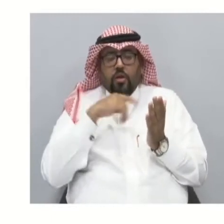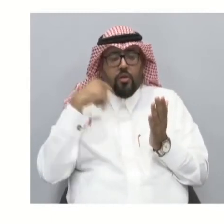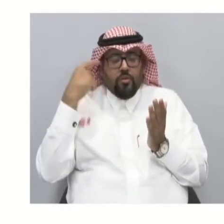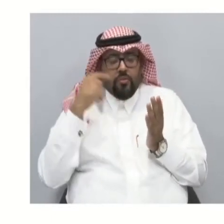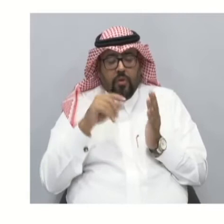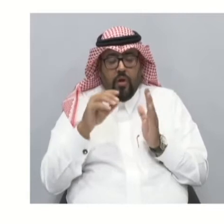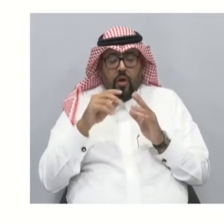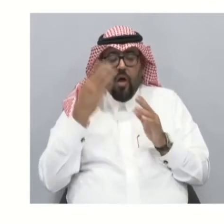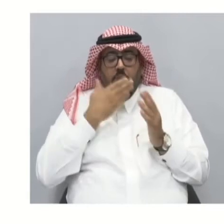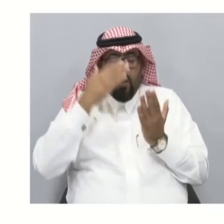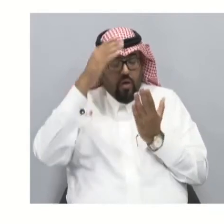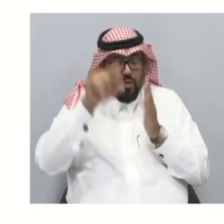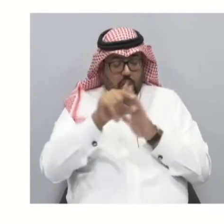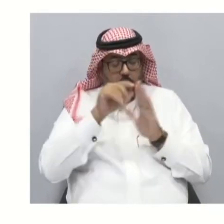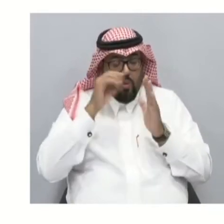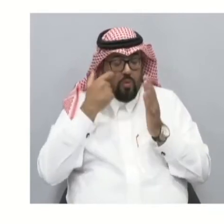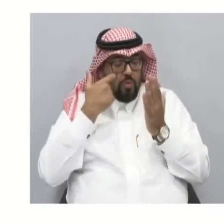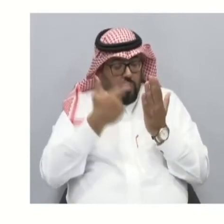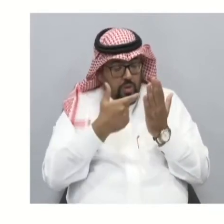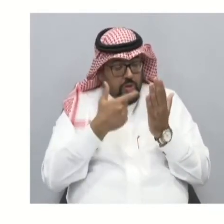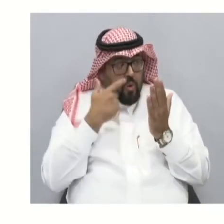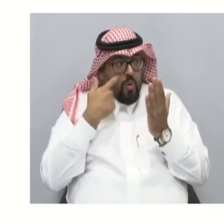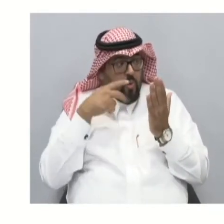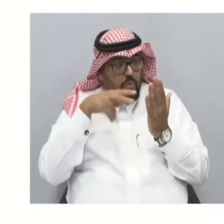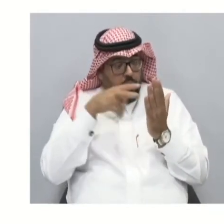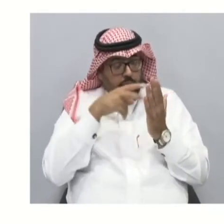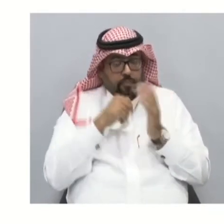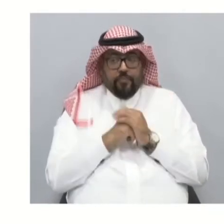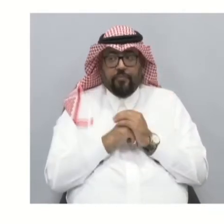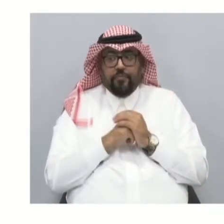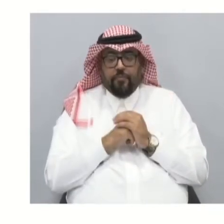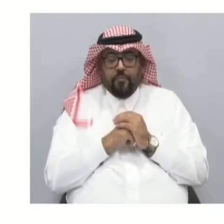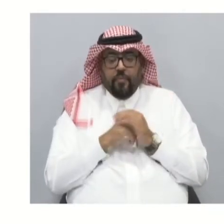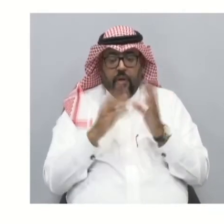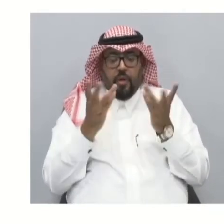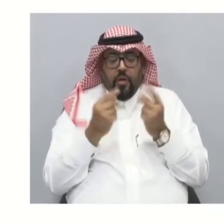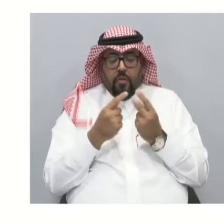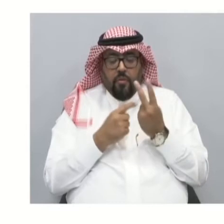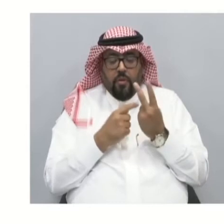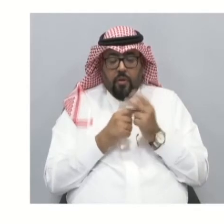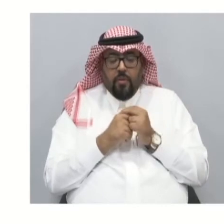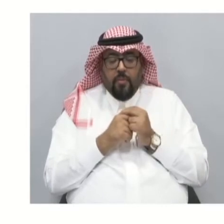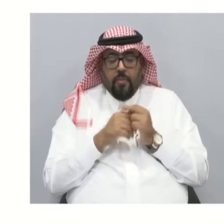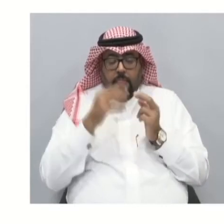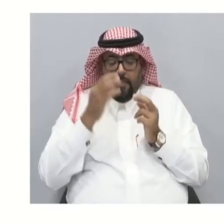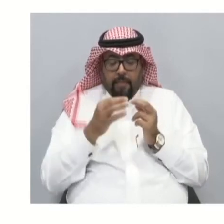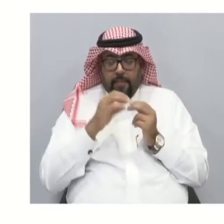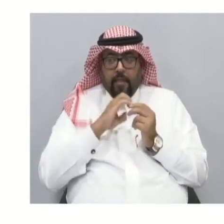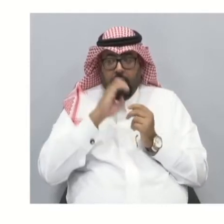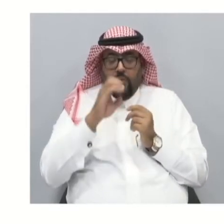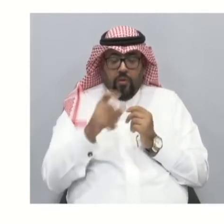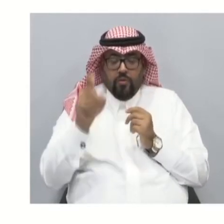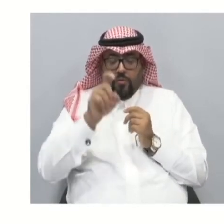الذي هو النص بتركيز وانتباه. ما هي هذه الخطوة؟ نعود إلى رقم واحد، هنا للتأكد من صحة الإجابة عن الأسئلة